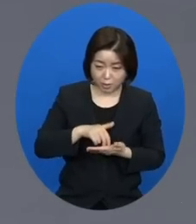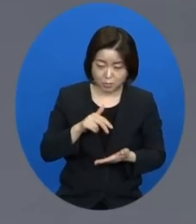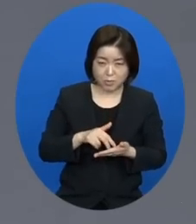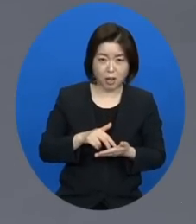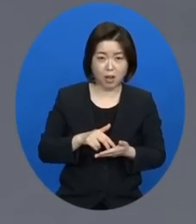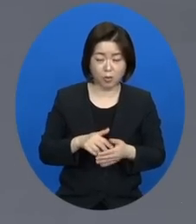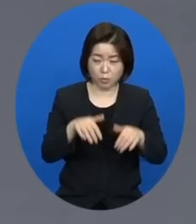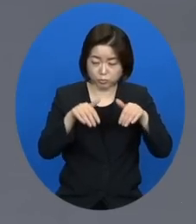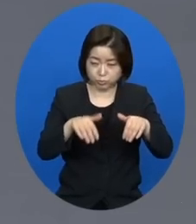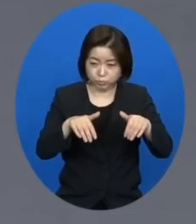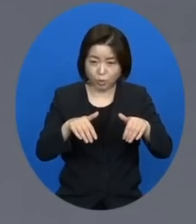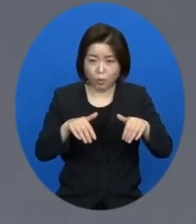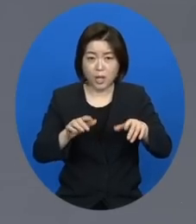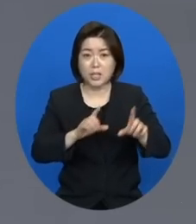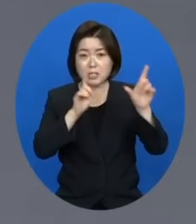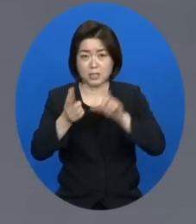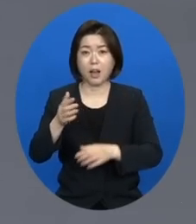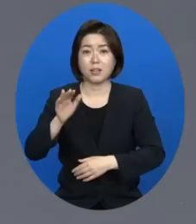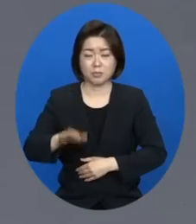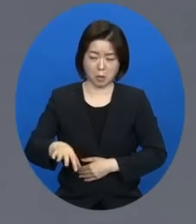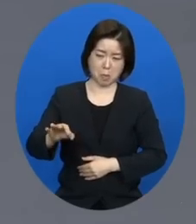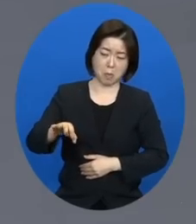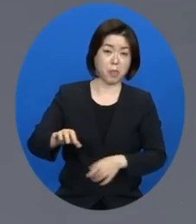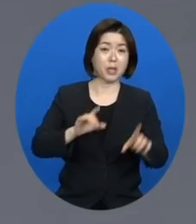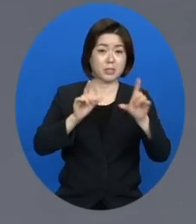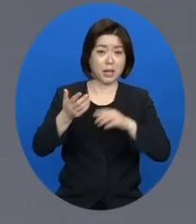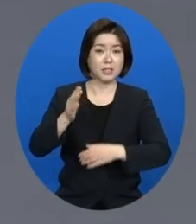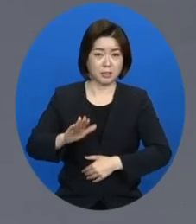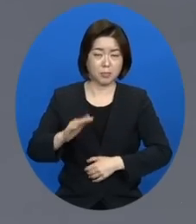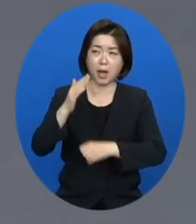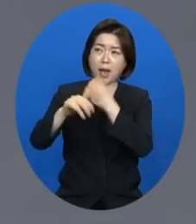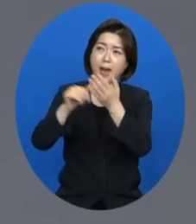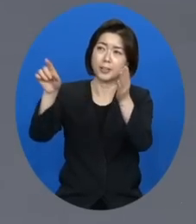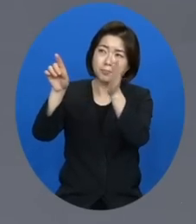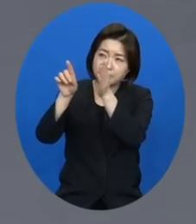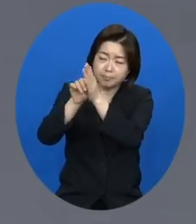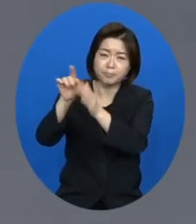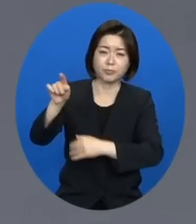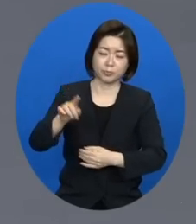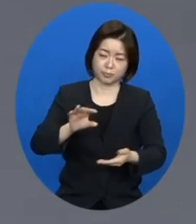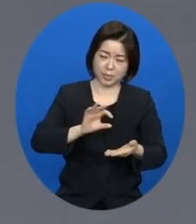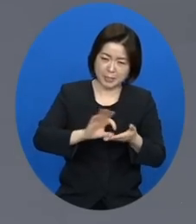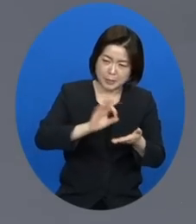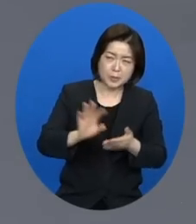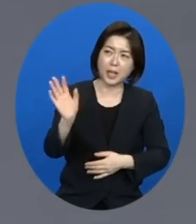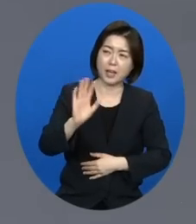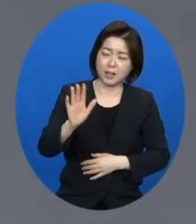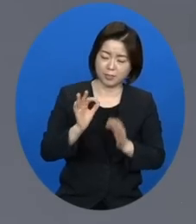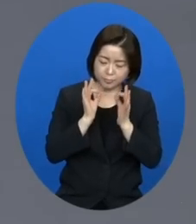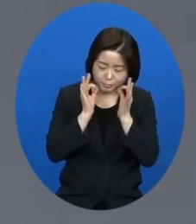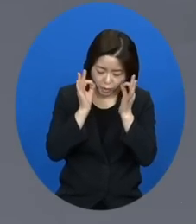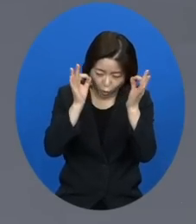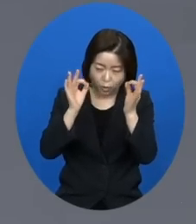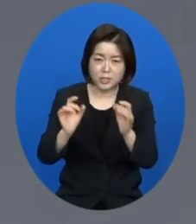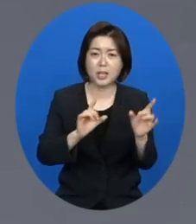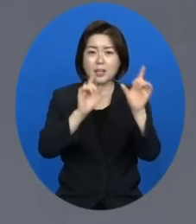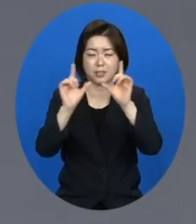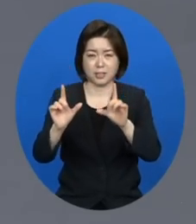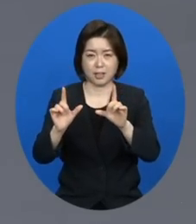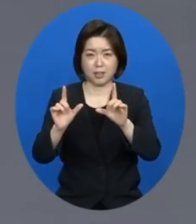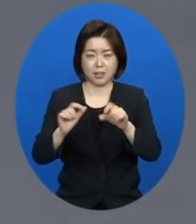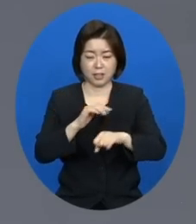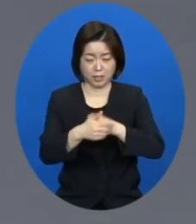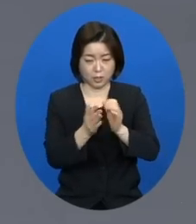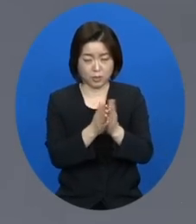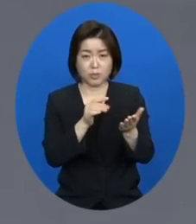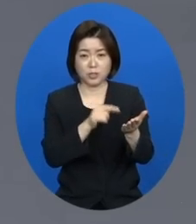삶을 지금 살아가고 있지만 하나님을 신뢰함으로 하루하루를 허비하지 않고 성실하게 살았던 것이죠. 성경은 그럴